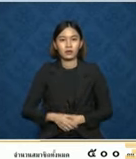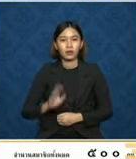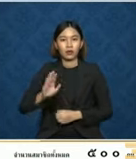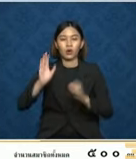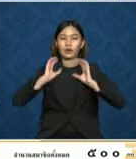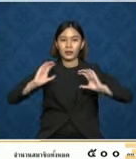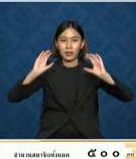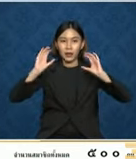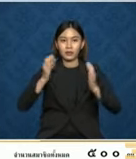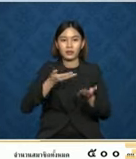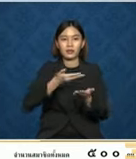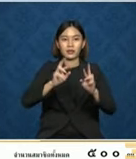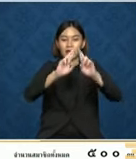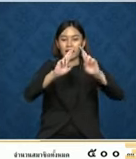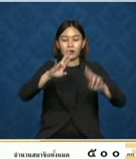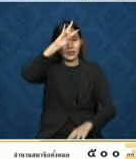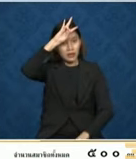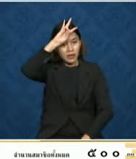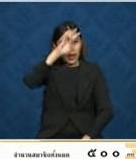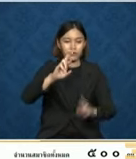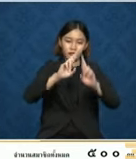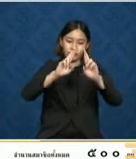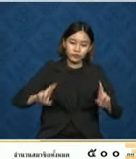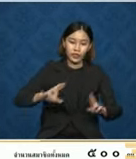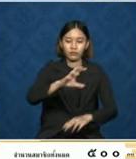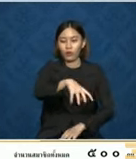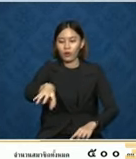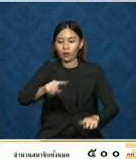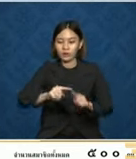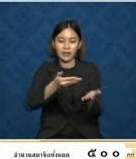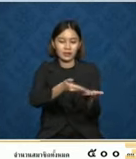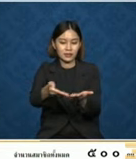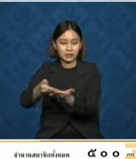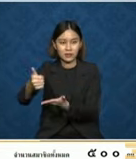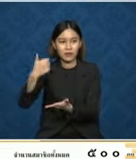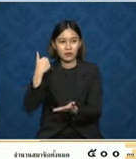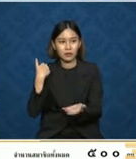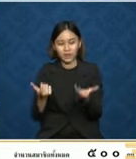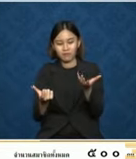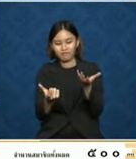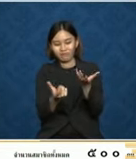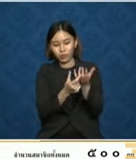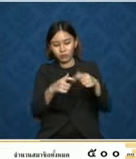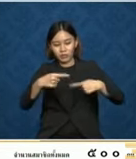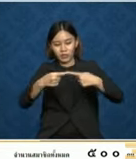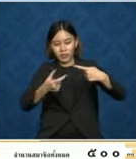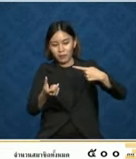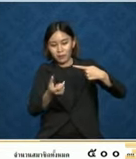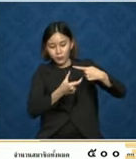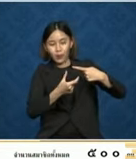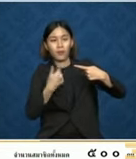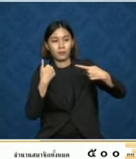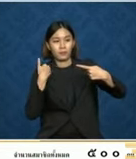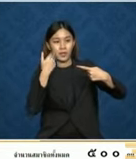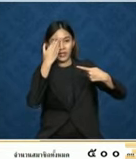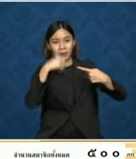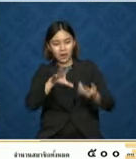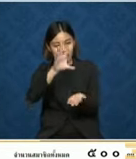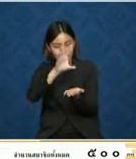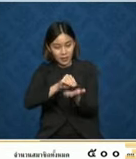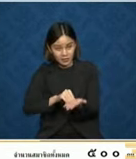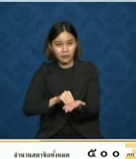ฐนะคะซื้อได้ตามเซเว่นซื้อตามร้านสะดวกซื้อได้ซึ่งทุกในถุงจะมีบาร์โค้ดที่เอาไว้ยิงด้วยนะคะยิงเพื่อเก็บ